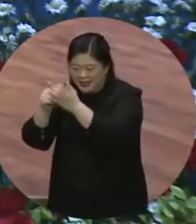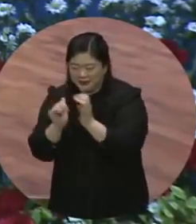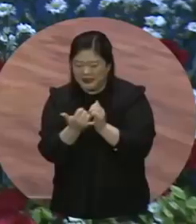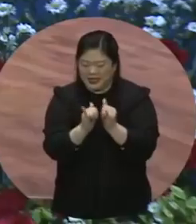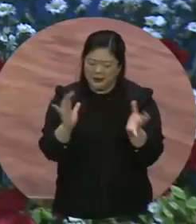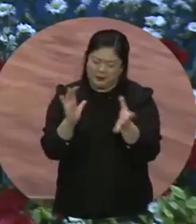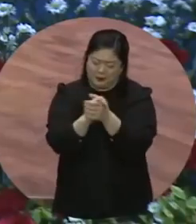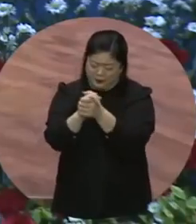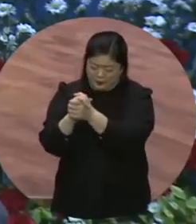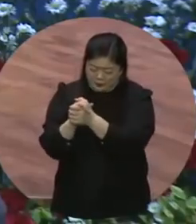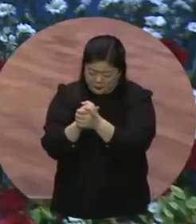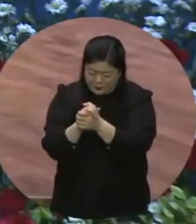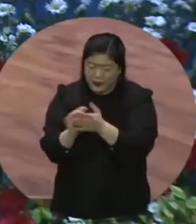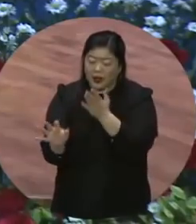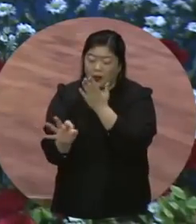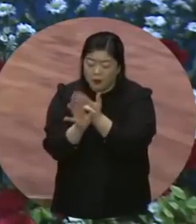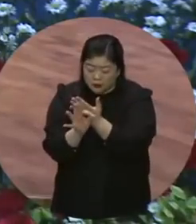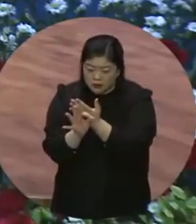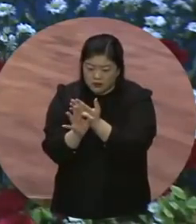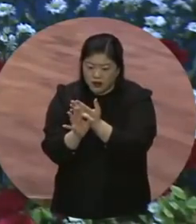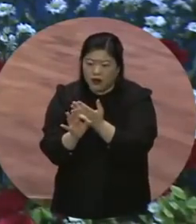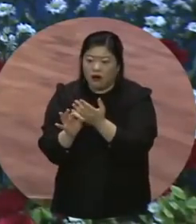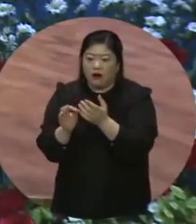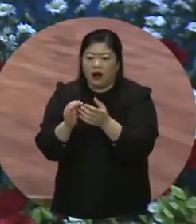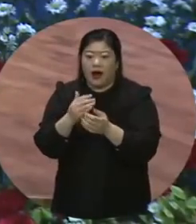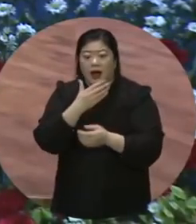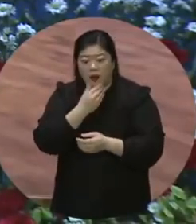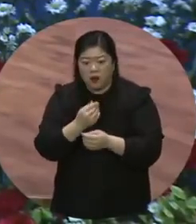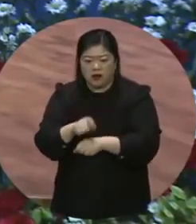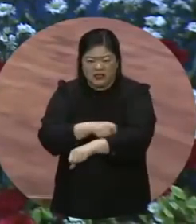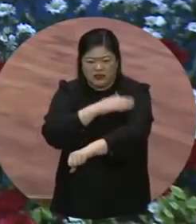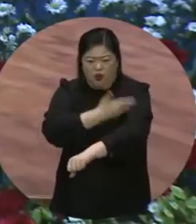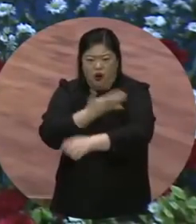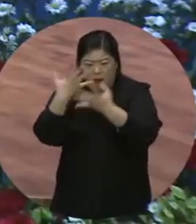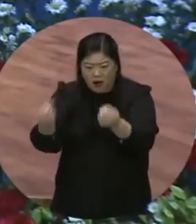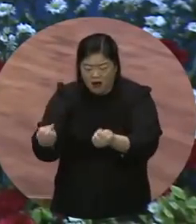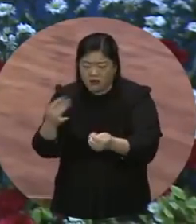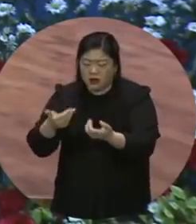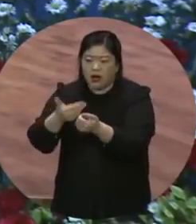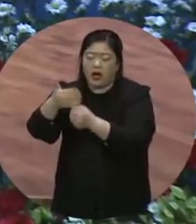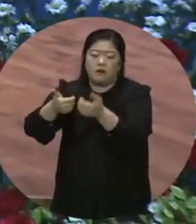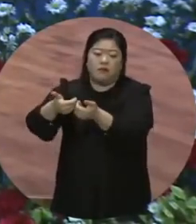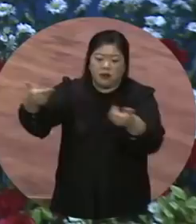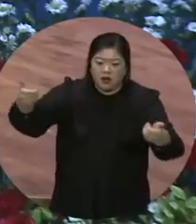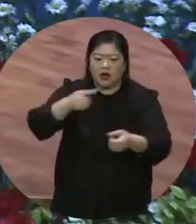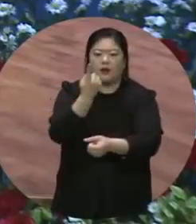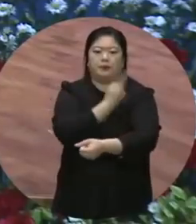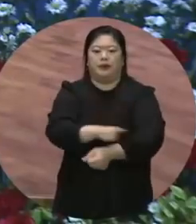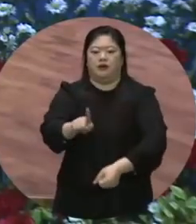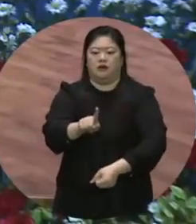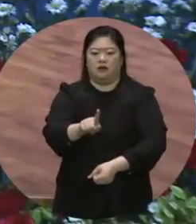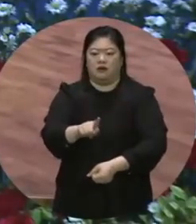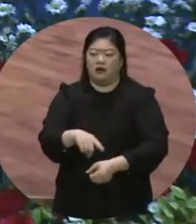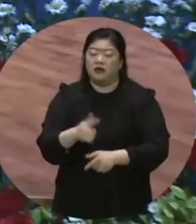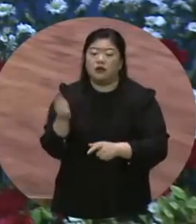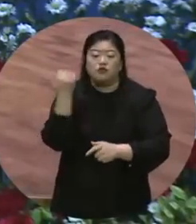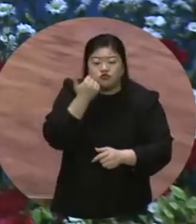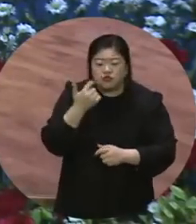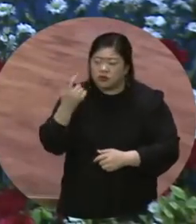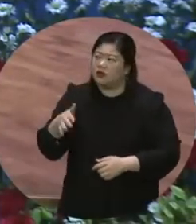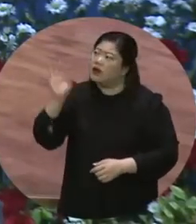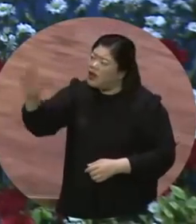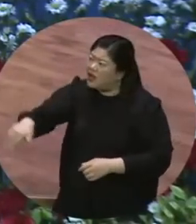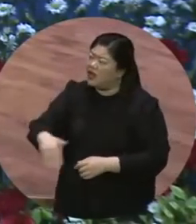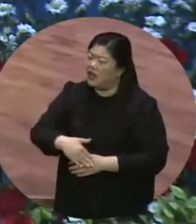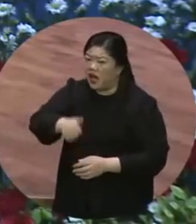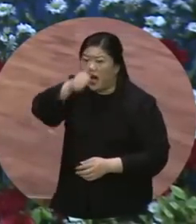어떤 사람 그래요? 아니 왜 아담과 하와가 알지도 못하는 사람이 지은 죄하고 내가 무슨 상관 있고 내가 무슨 죄가 임한단